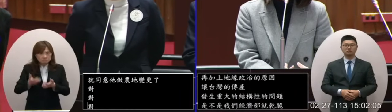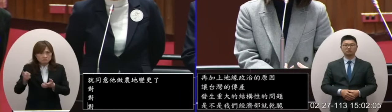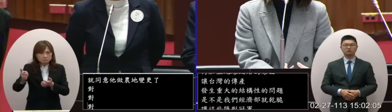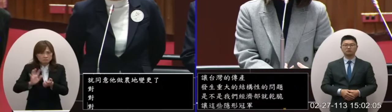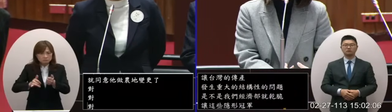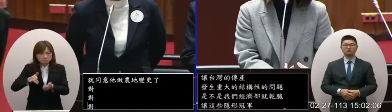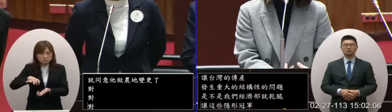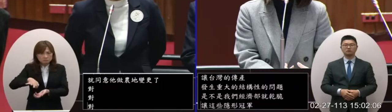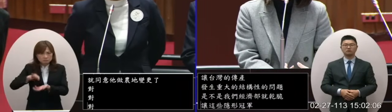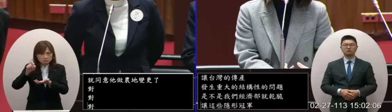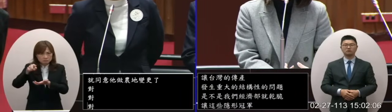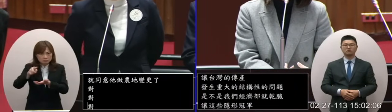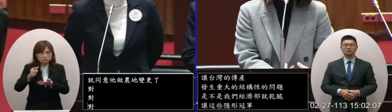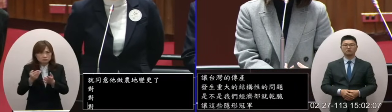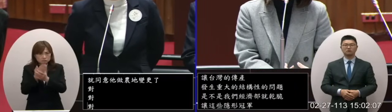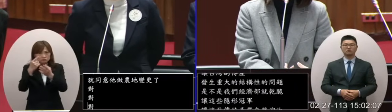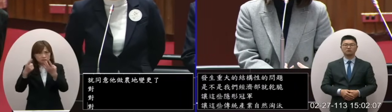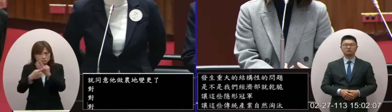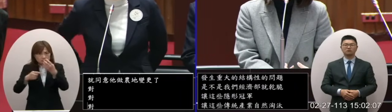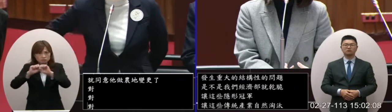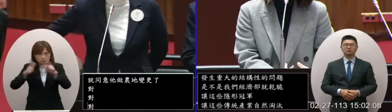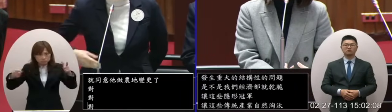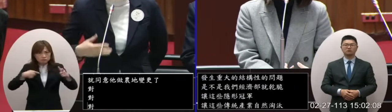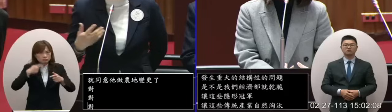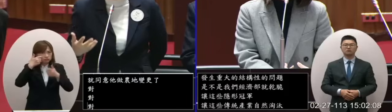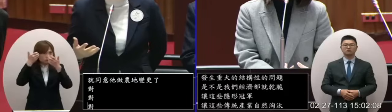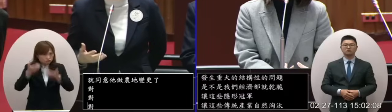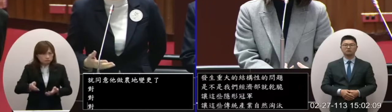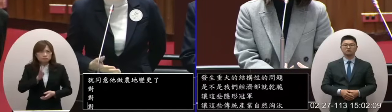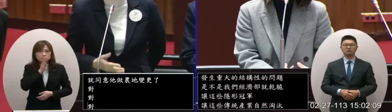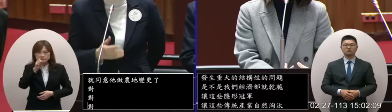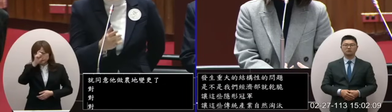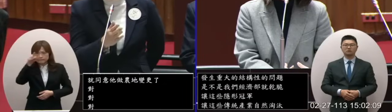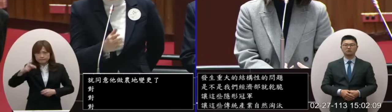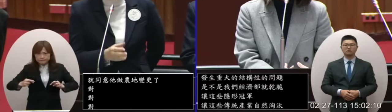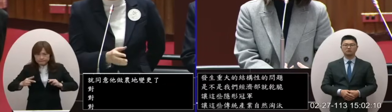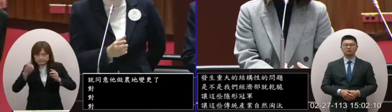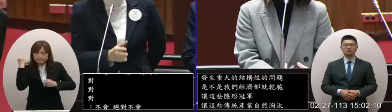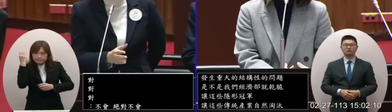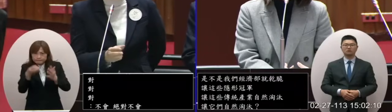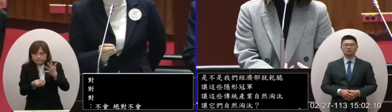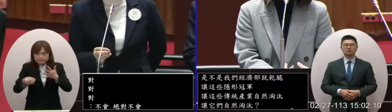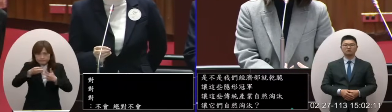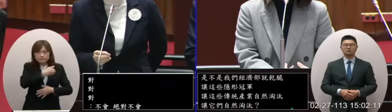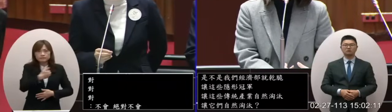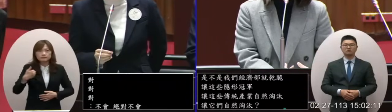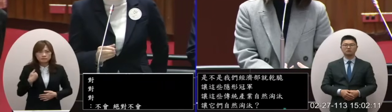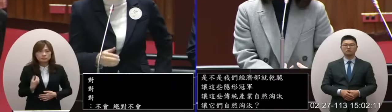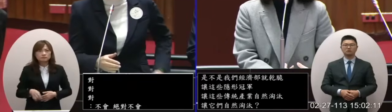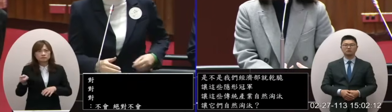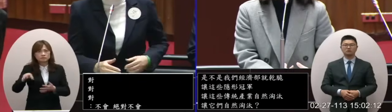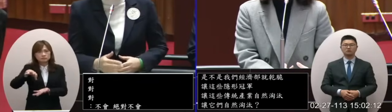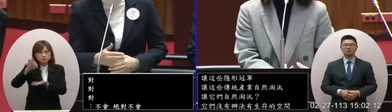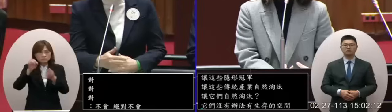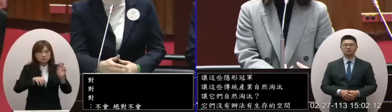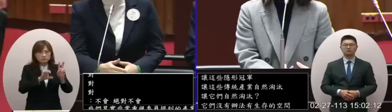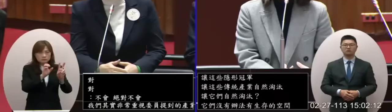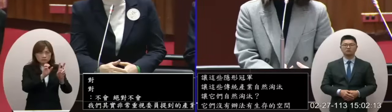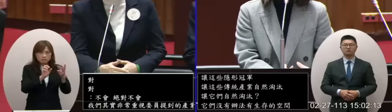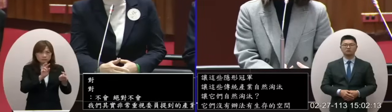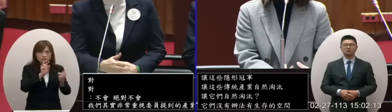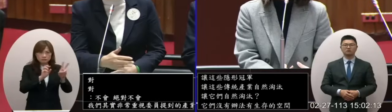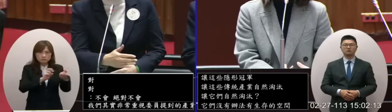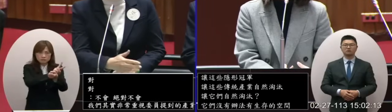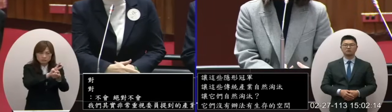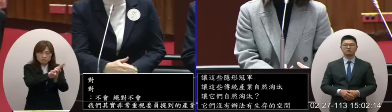员提到这些产业，那我们也希望它能够升级转型了哈。那委员提到这个二零精密园区，因为它两